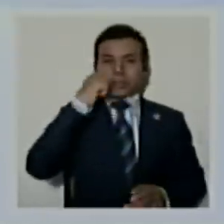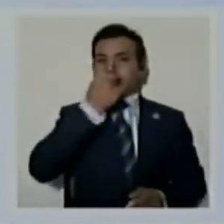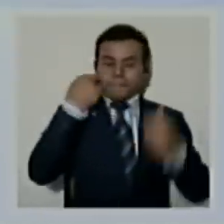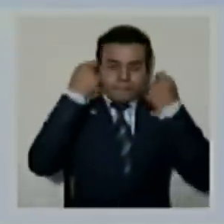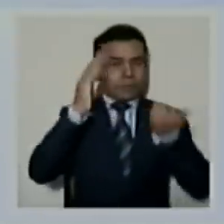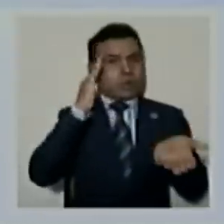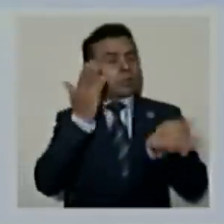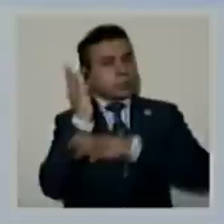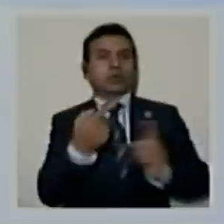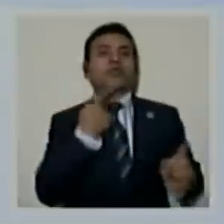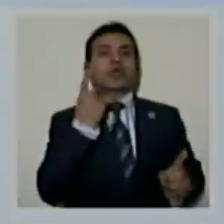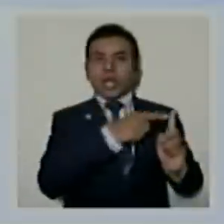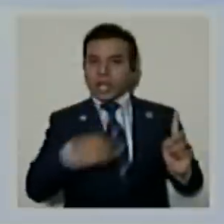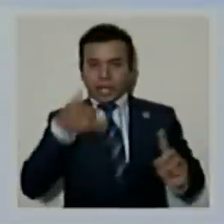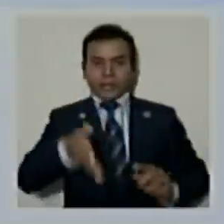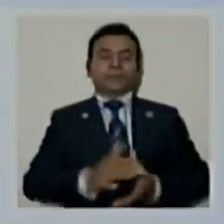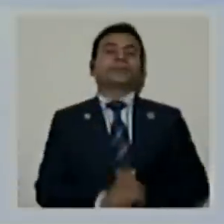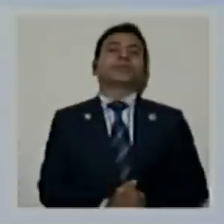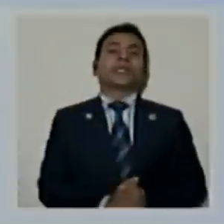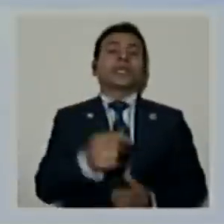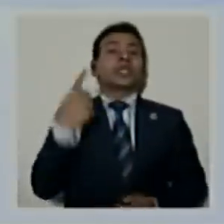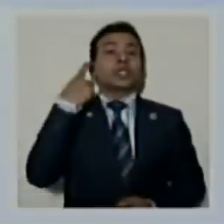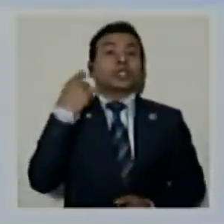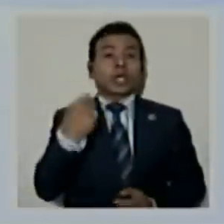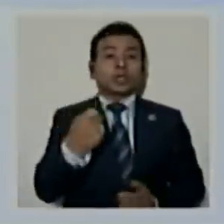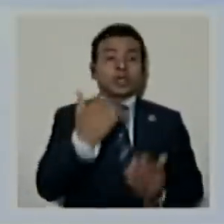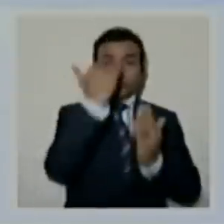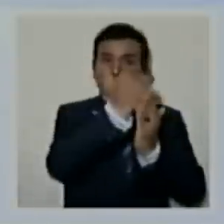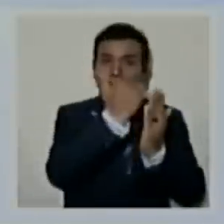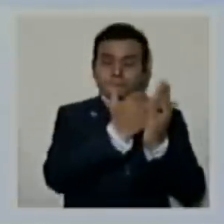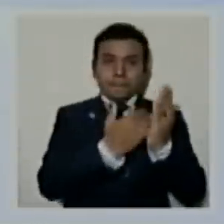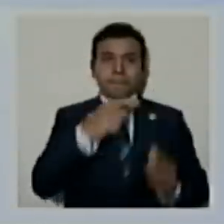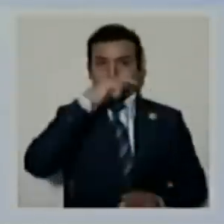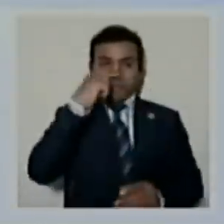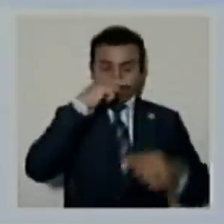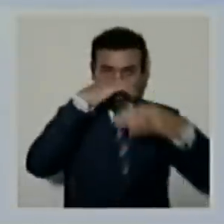এই 14 জন গত 24 ঘন্টায় ইন্তেকাল করেছেন।